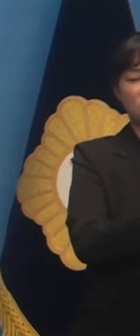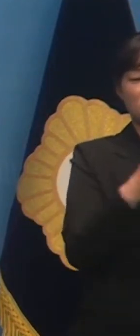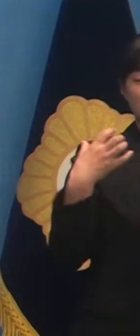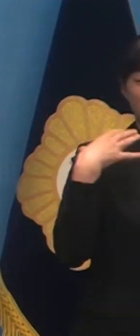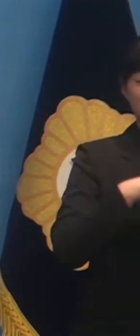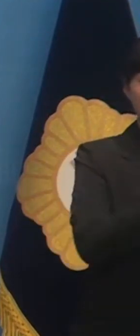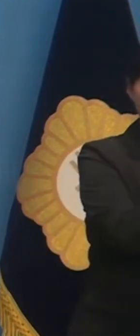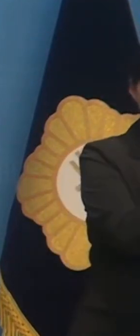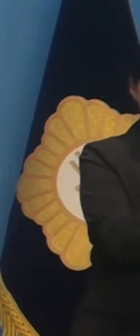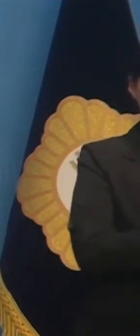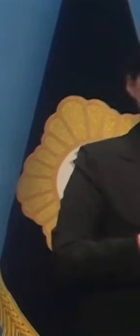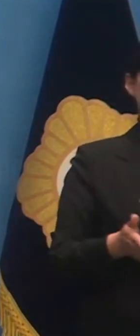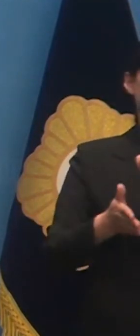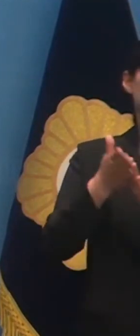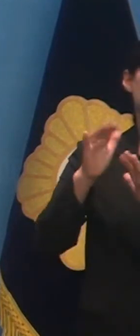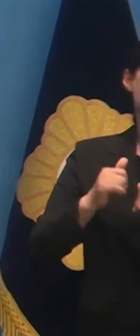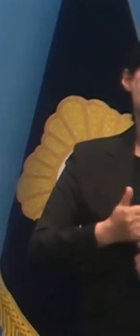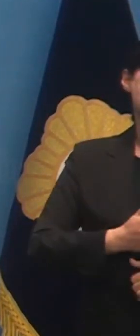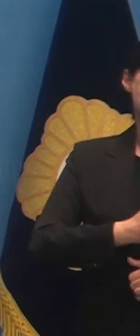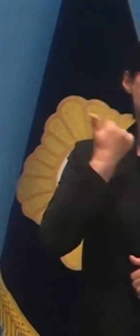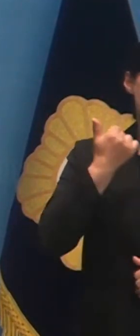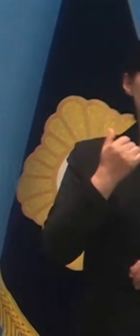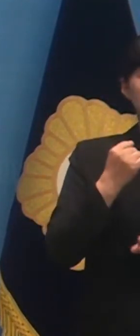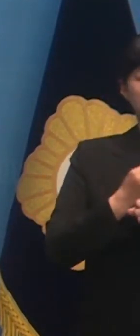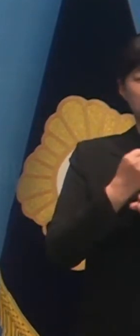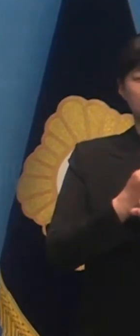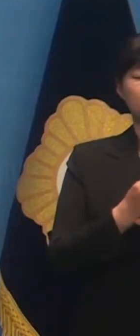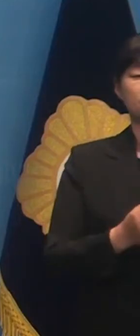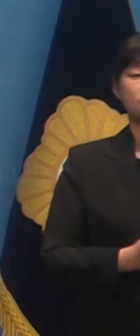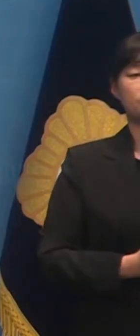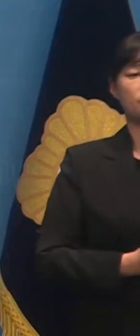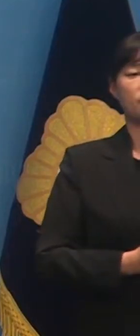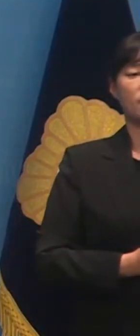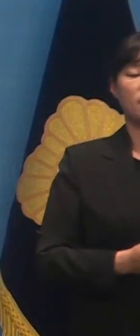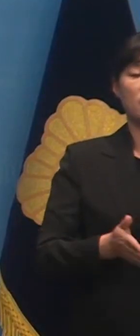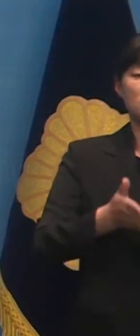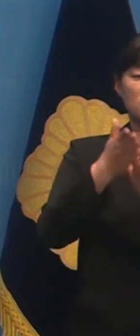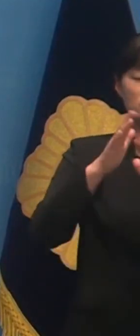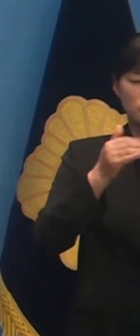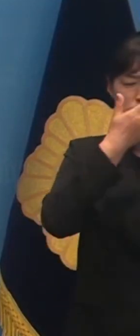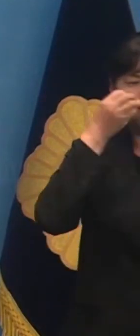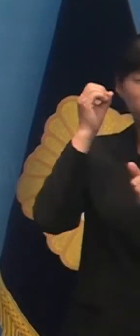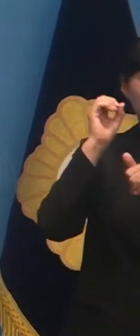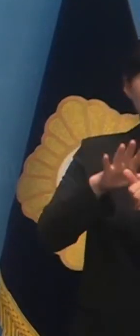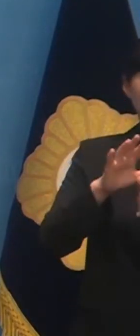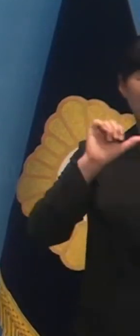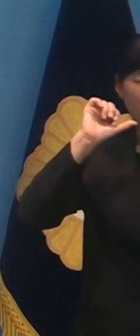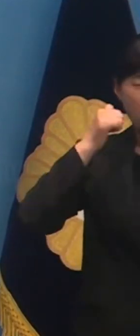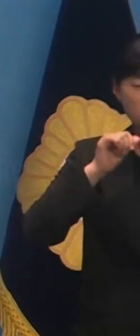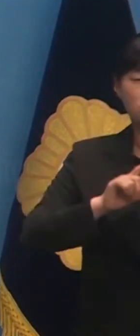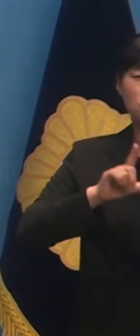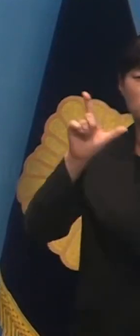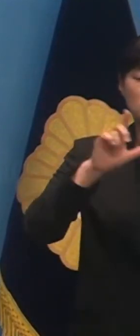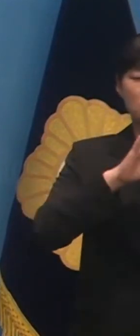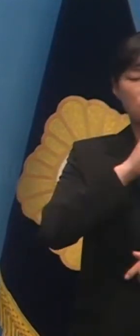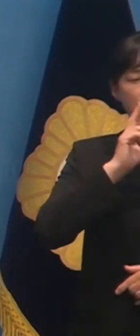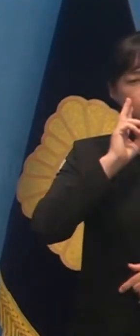책임을 회피하며 시민의 분노를 더욱 키웠습니다. 시민들을